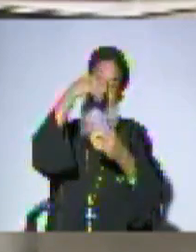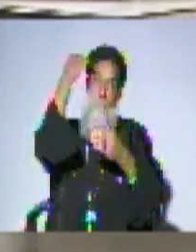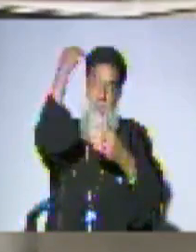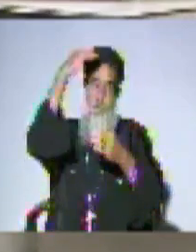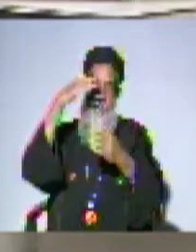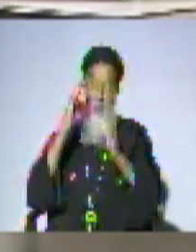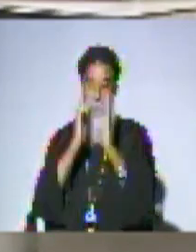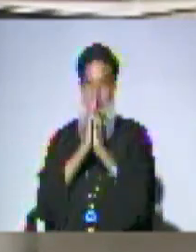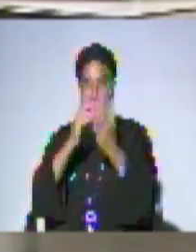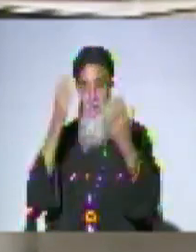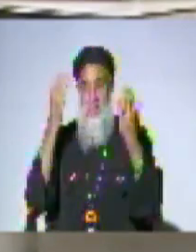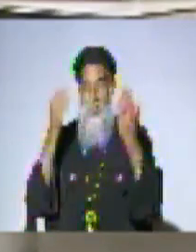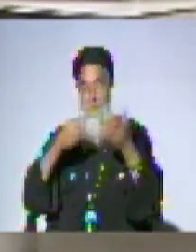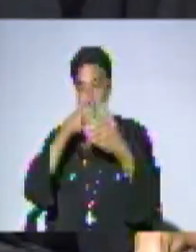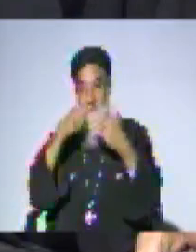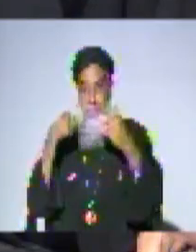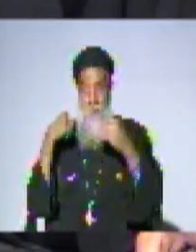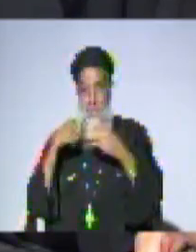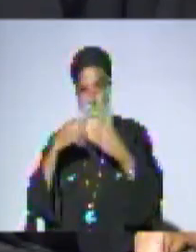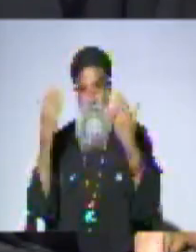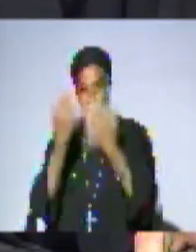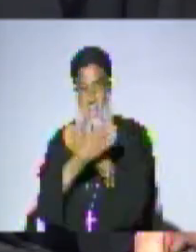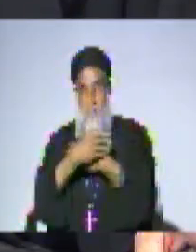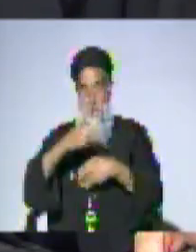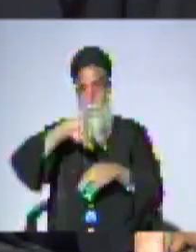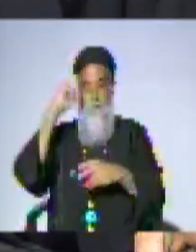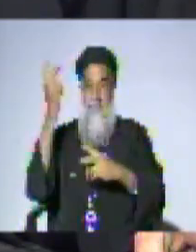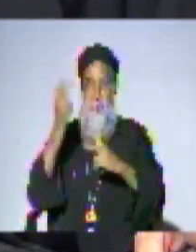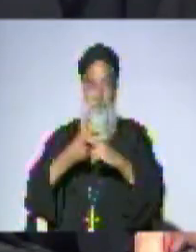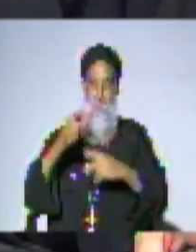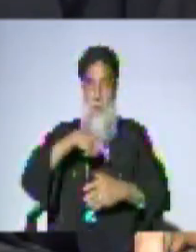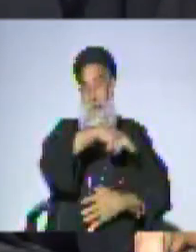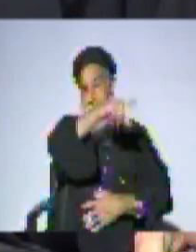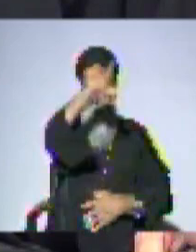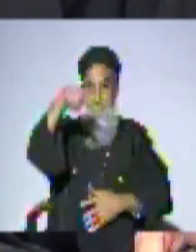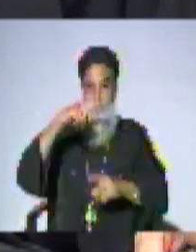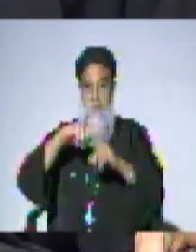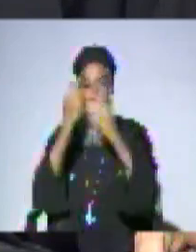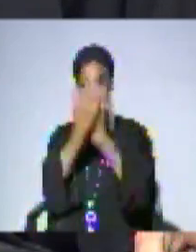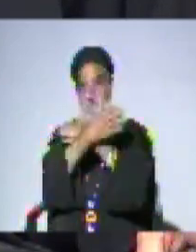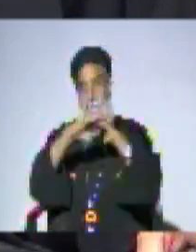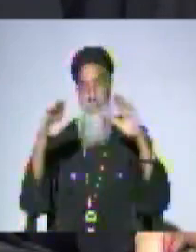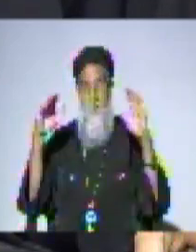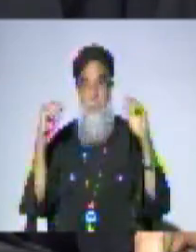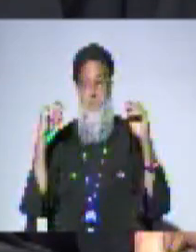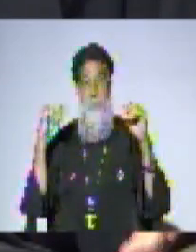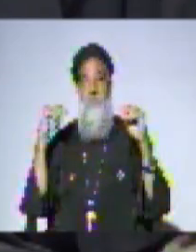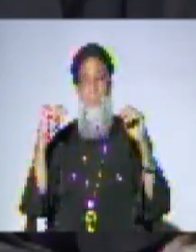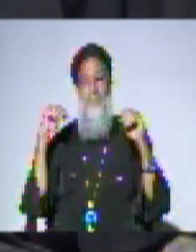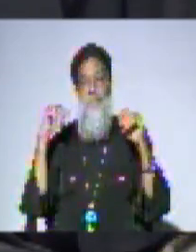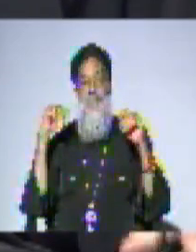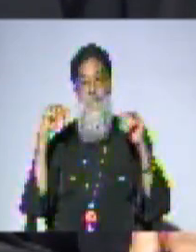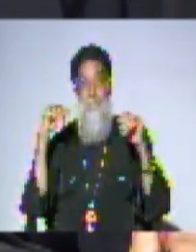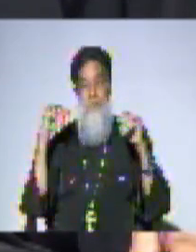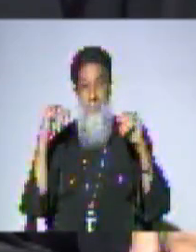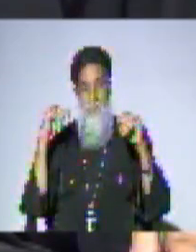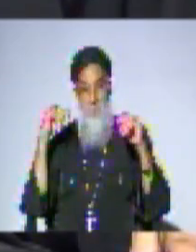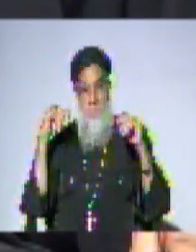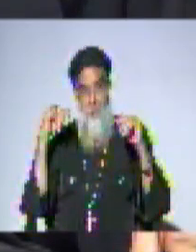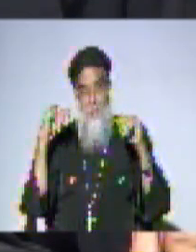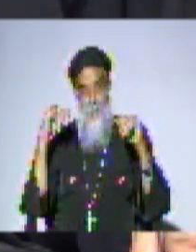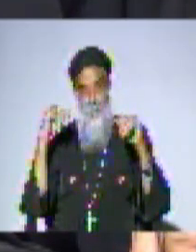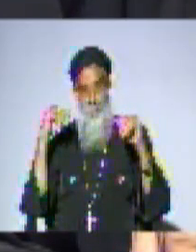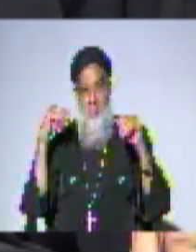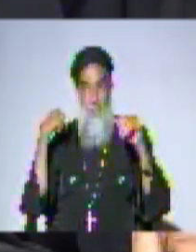قداس الشكر، شكره نيابة عن البشرية. أيوة بالظبط كده سيدنا. يعني في معلومة أن